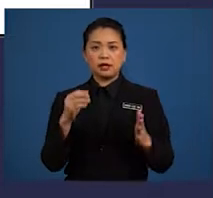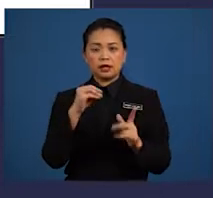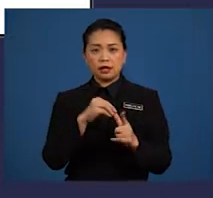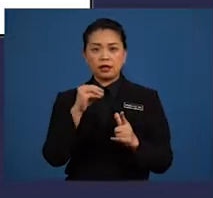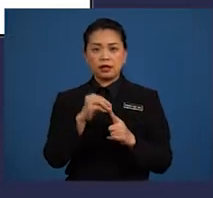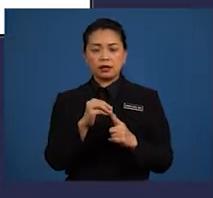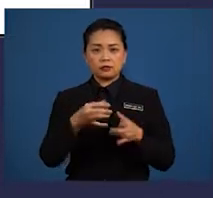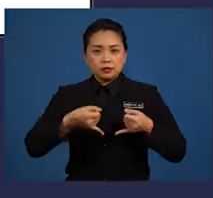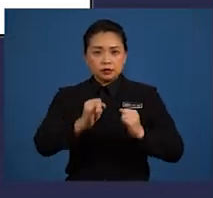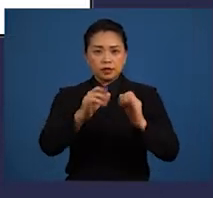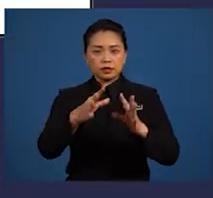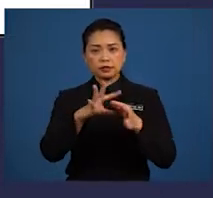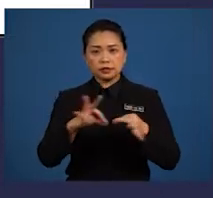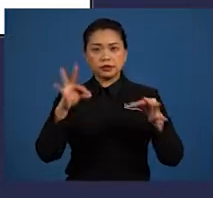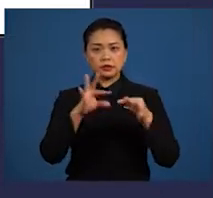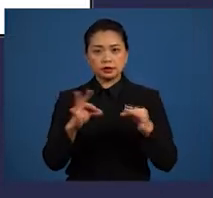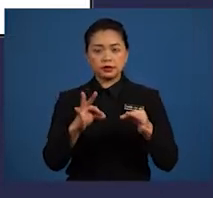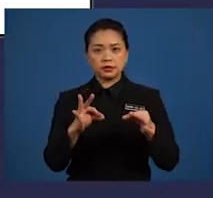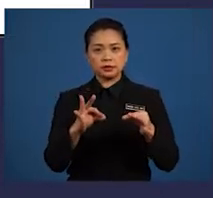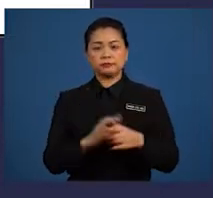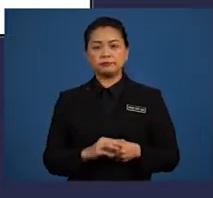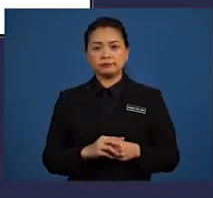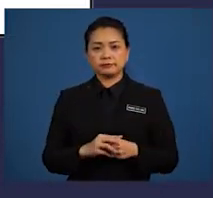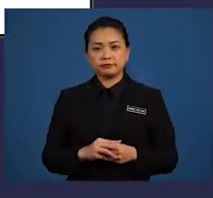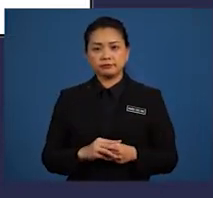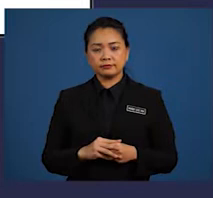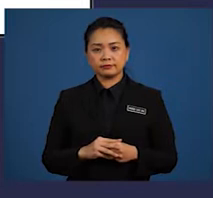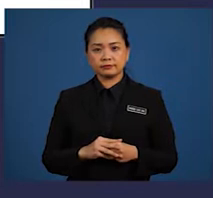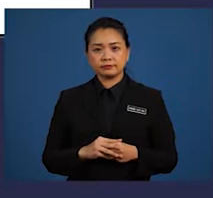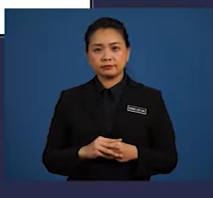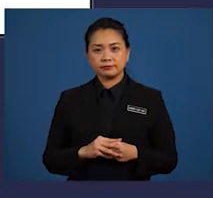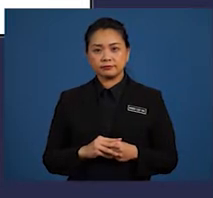atau jalan cerita sebuah karya sastra